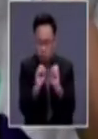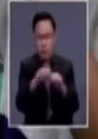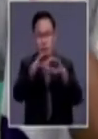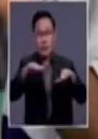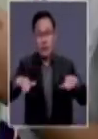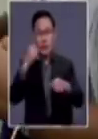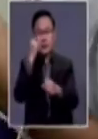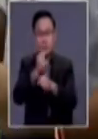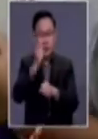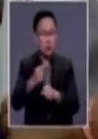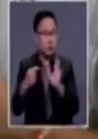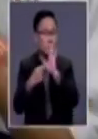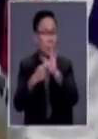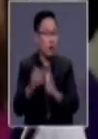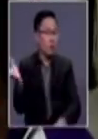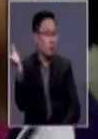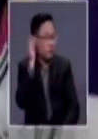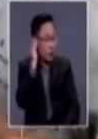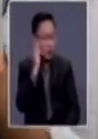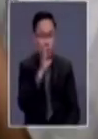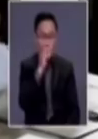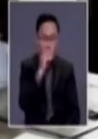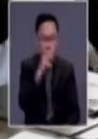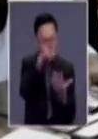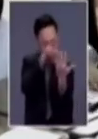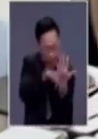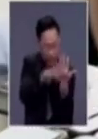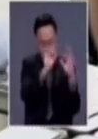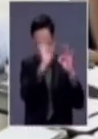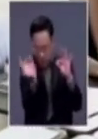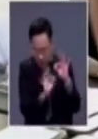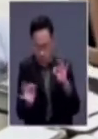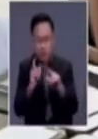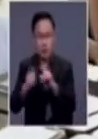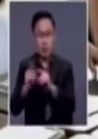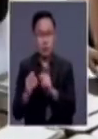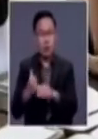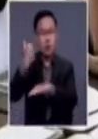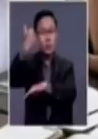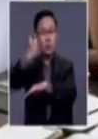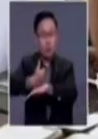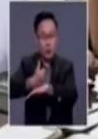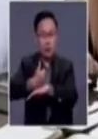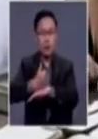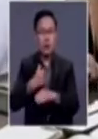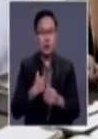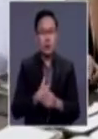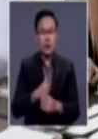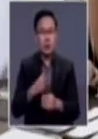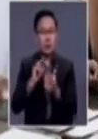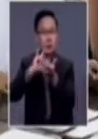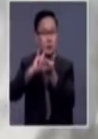ทั้งทักษะการฟังพูดอ่านและเขียนโดยมีครูหรือผู้นำรุ่นใหม่ของเซ็นทรัลเป็นผู้อำนวยการเรียน